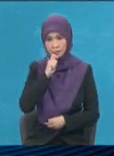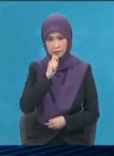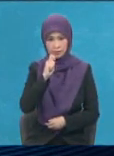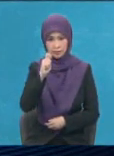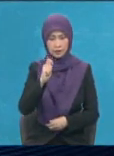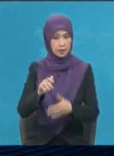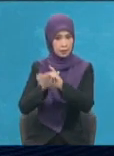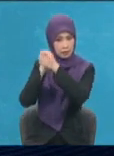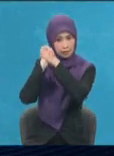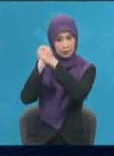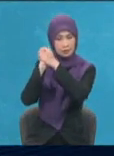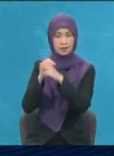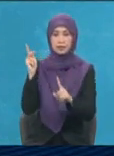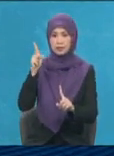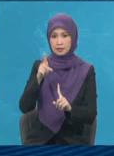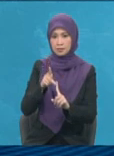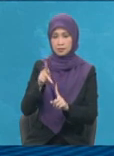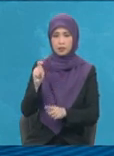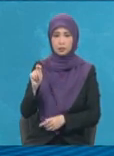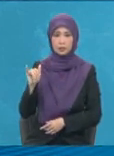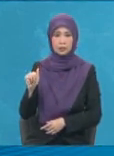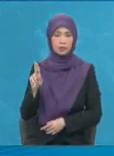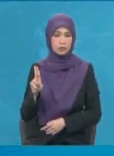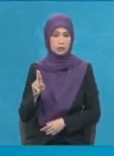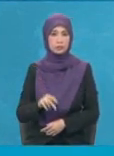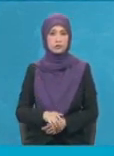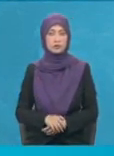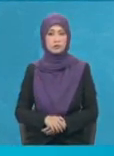titah brutusan Tania kepada Tuhan yang pertama